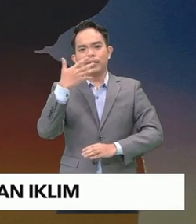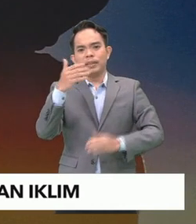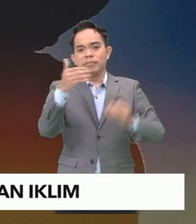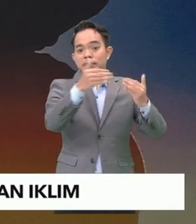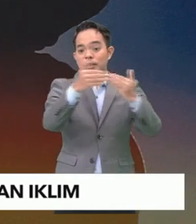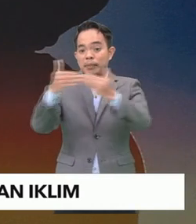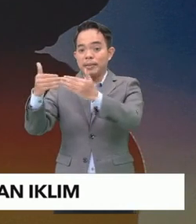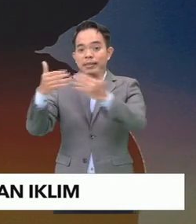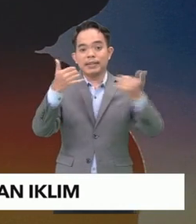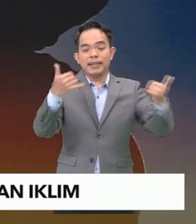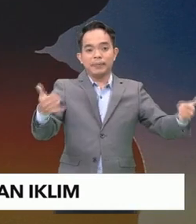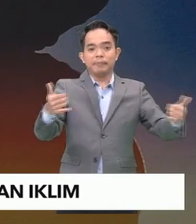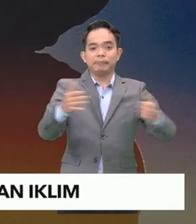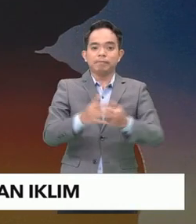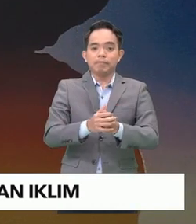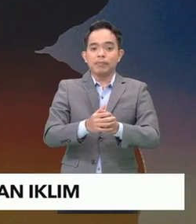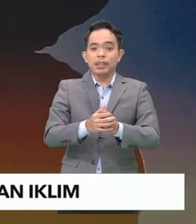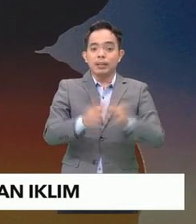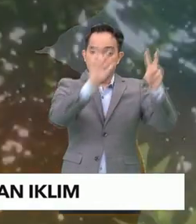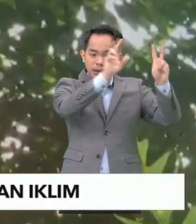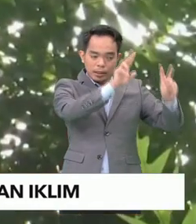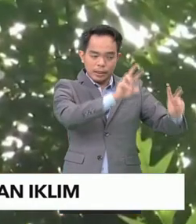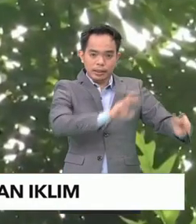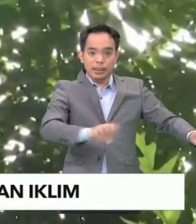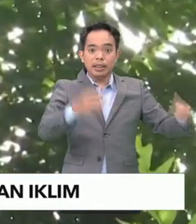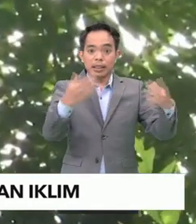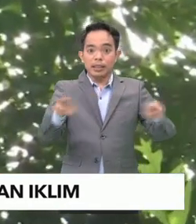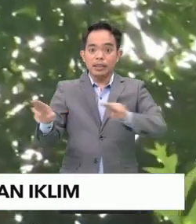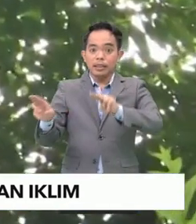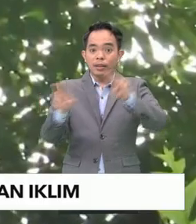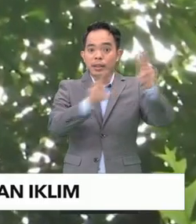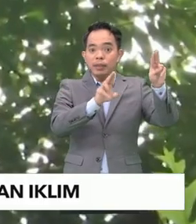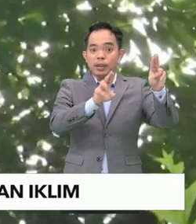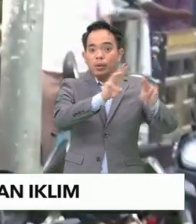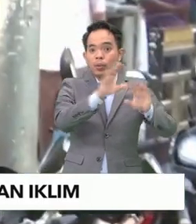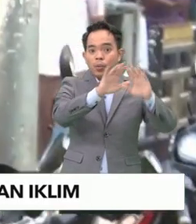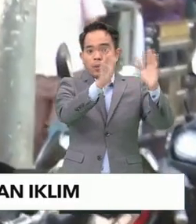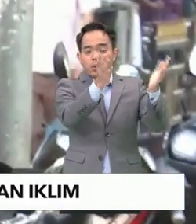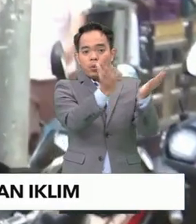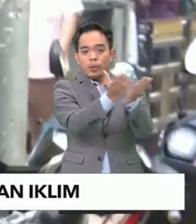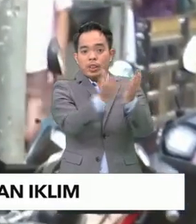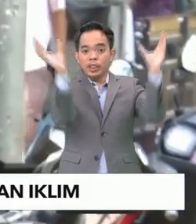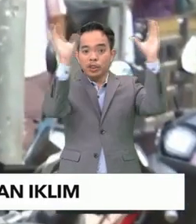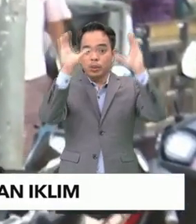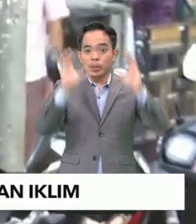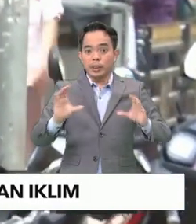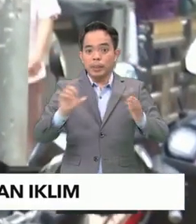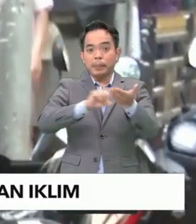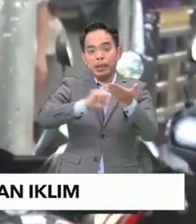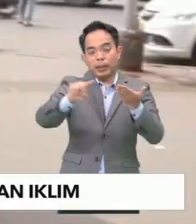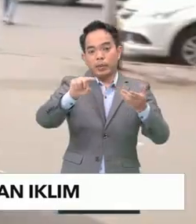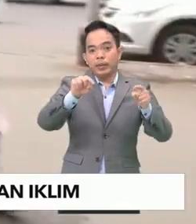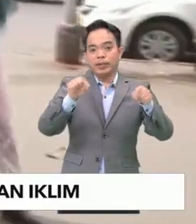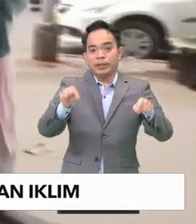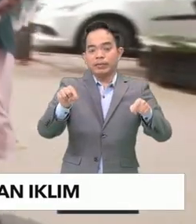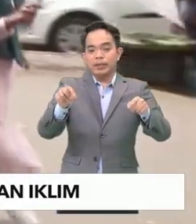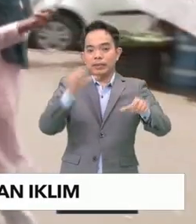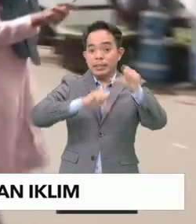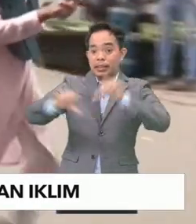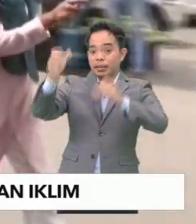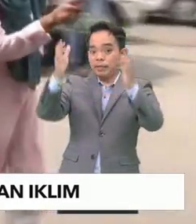berlarutan sehingga kini itu dapatkan dalam kacanya pada minggu ini saintis